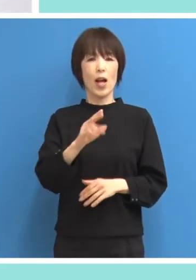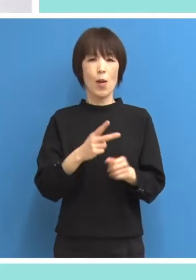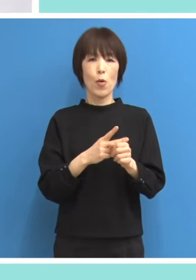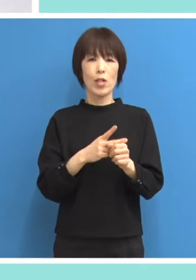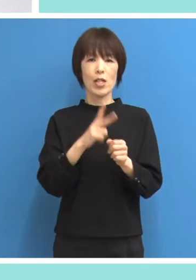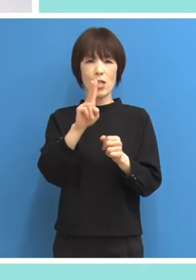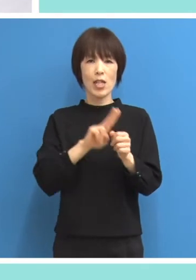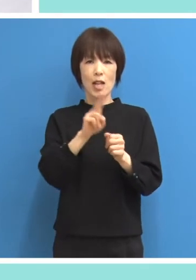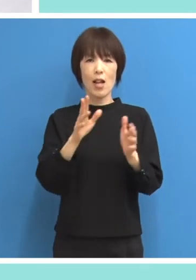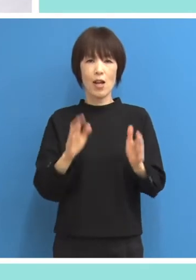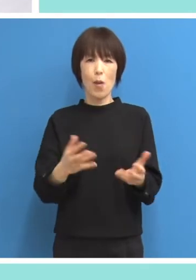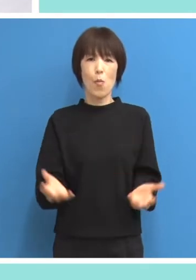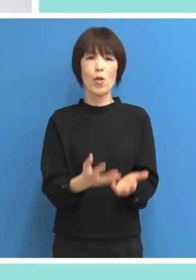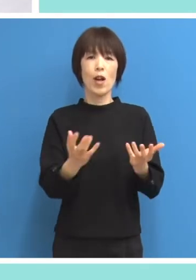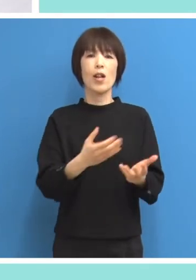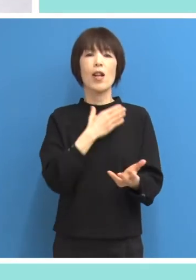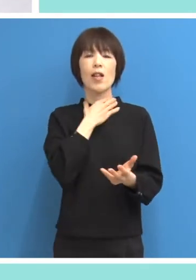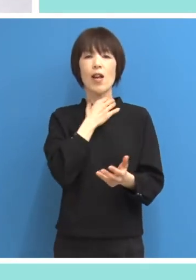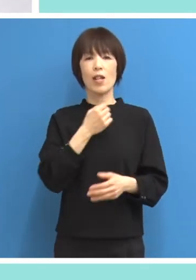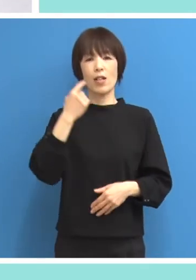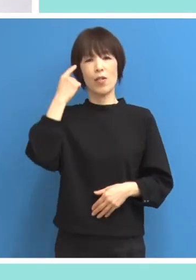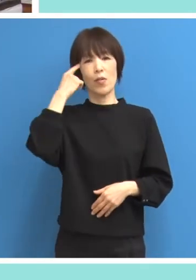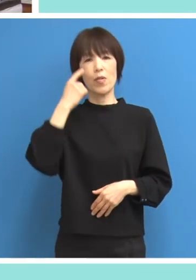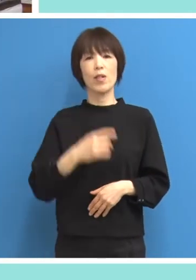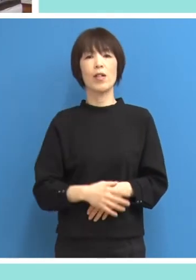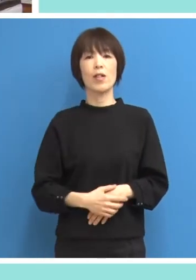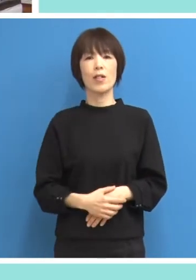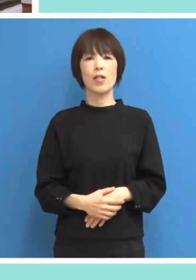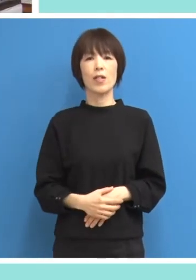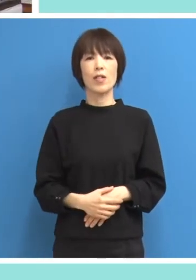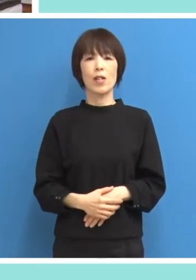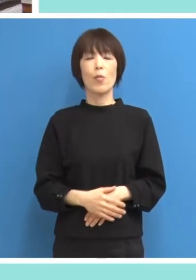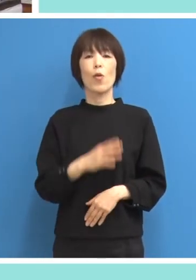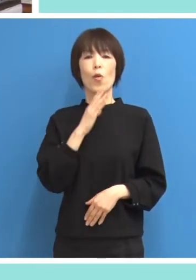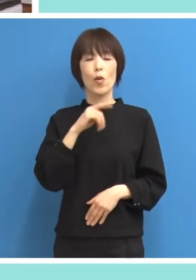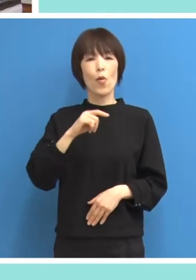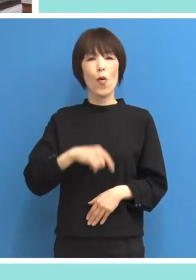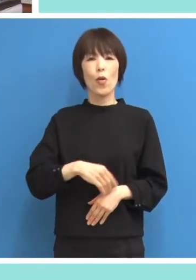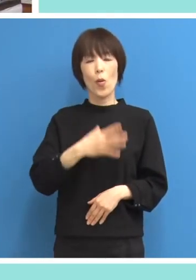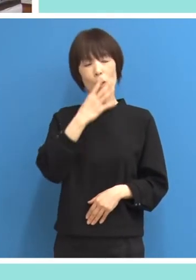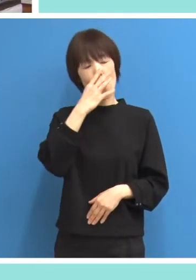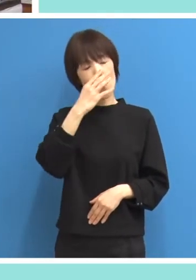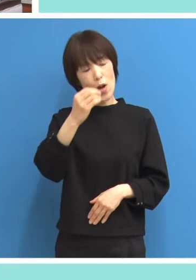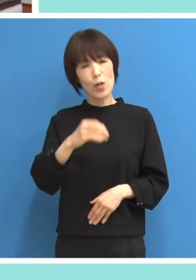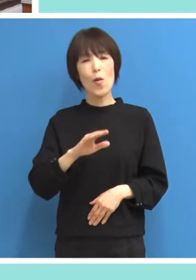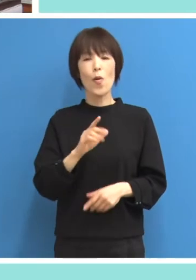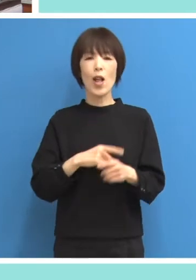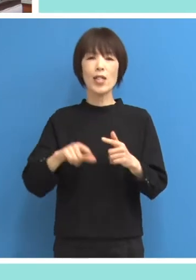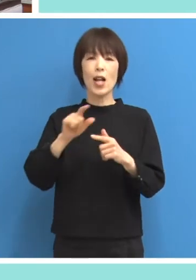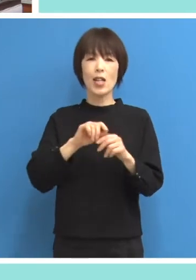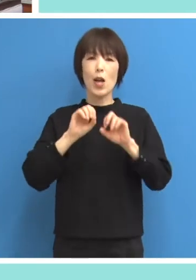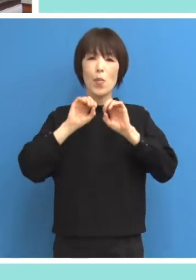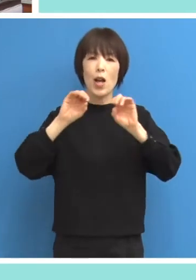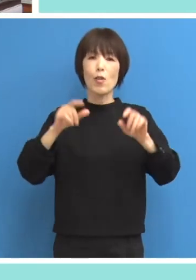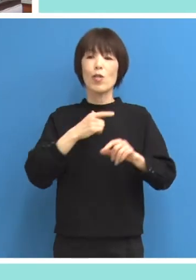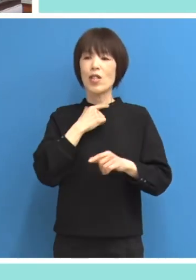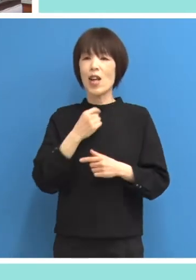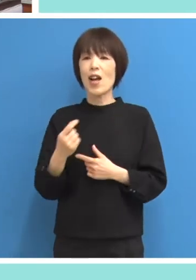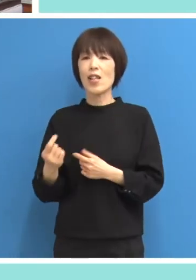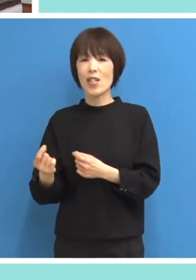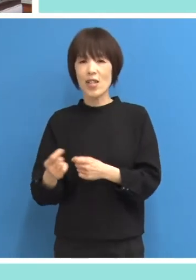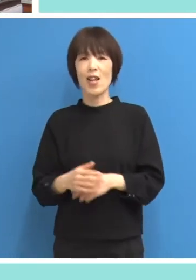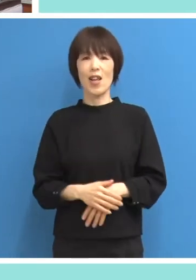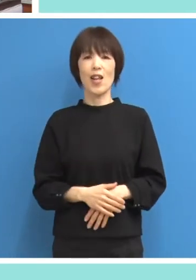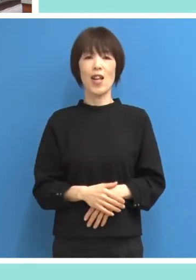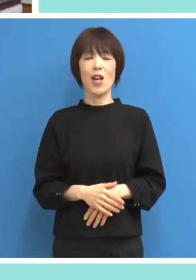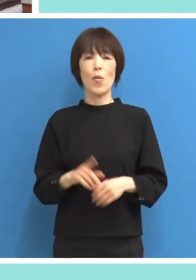から2年間盛り上げていきたいなと思っています。 本当にこの魅力ある大村をどんどんこう PR していきたいですね、 はい、